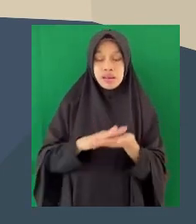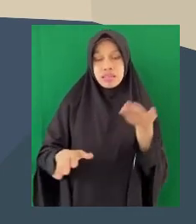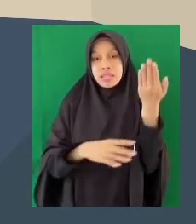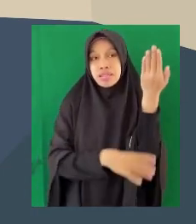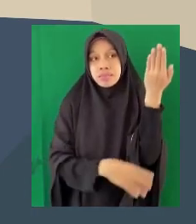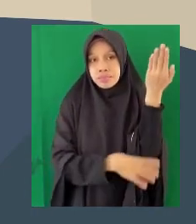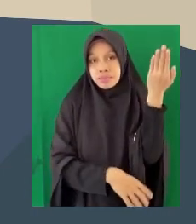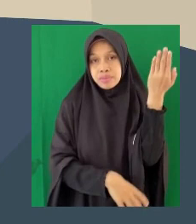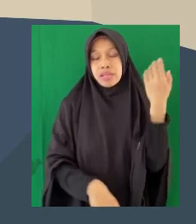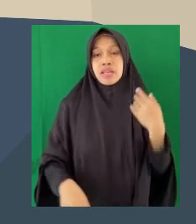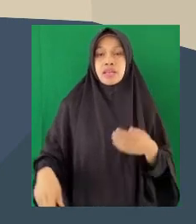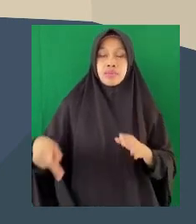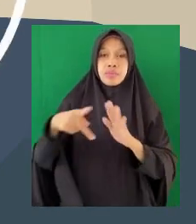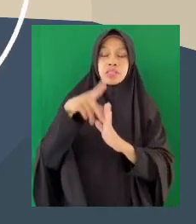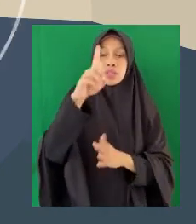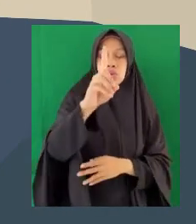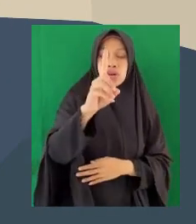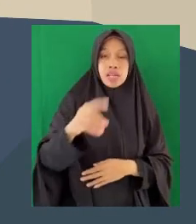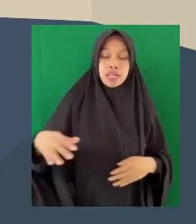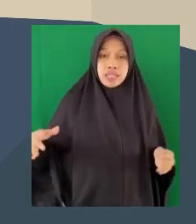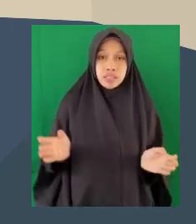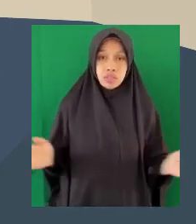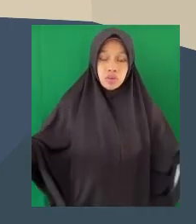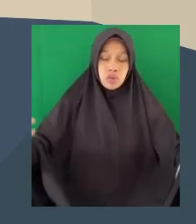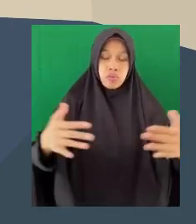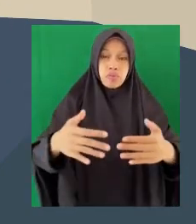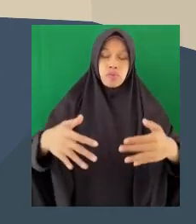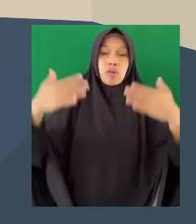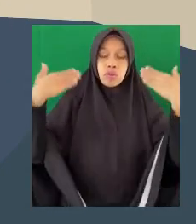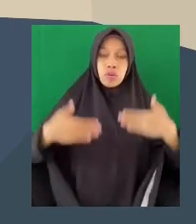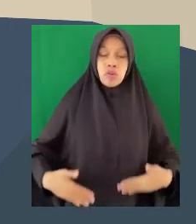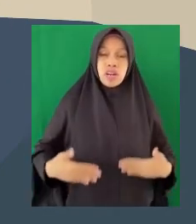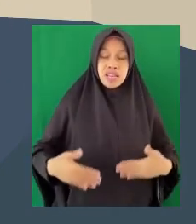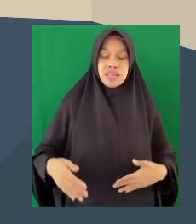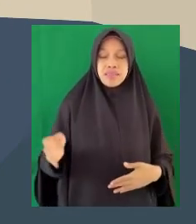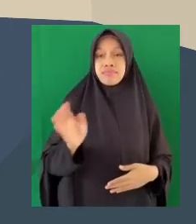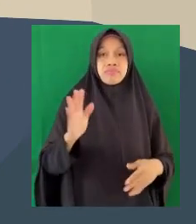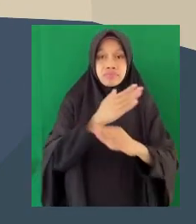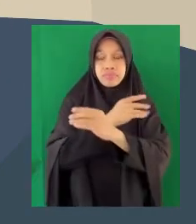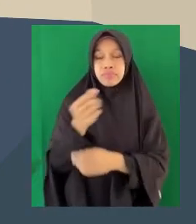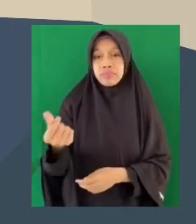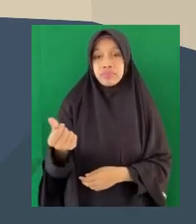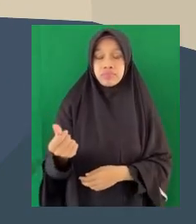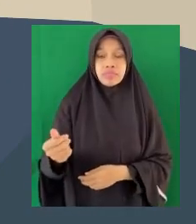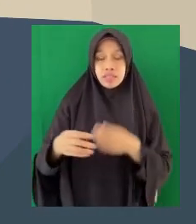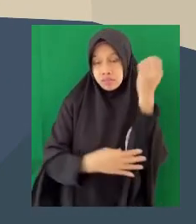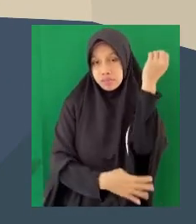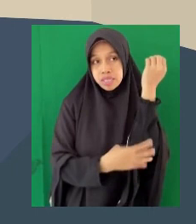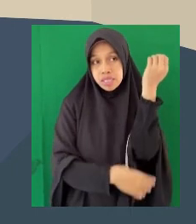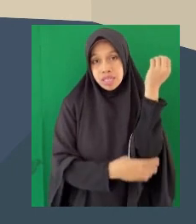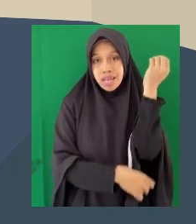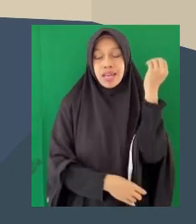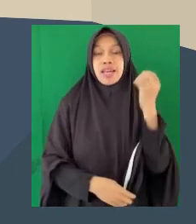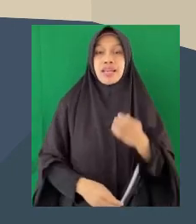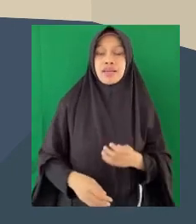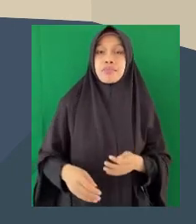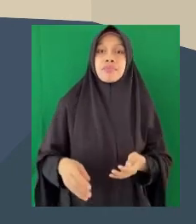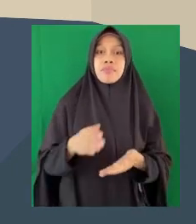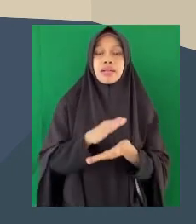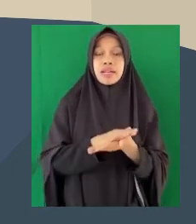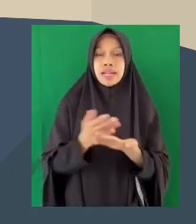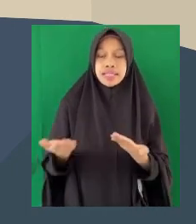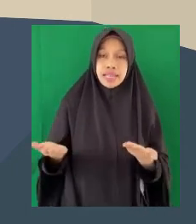dari perseorangan atau sekelompok orang yang secara ekonomi tidak mampu atau memiliki kriteria miskin